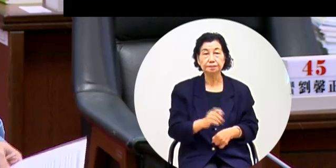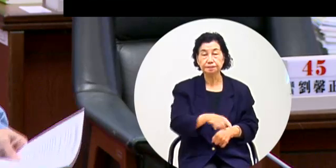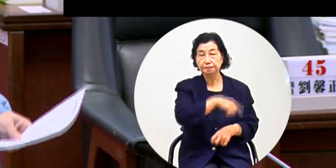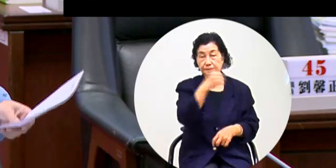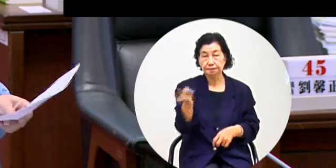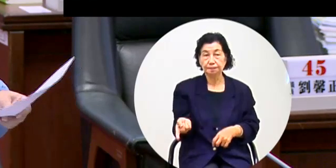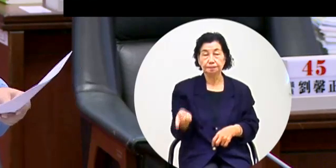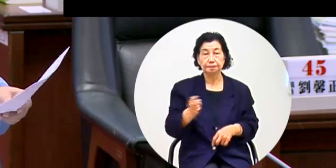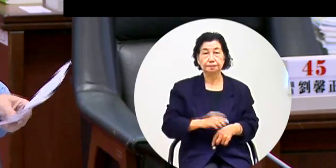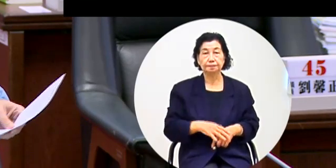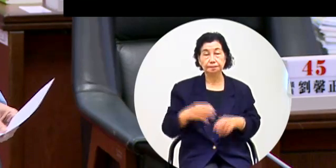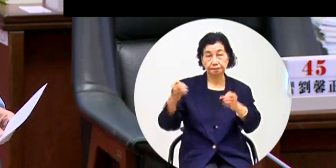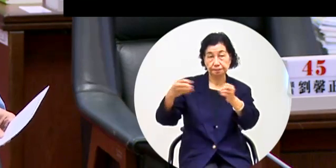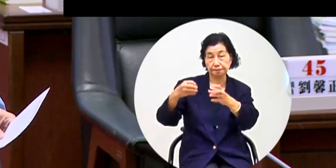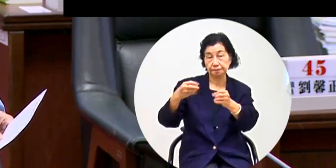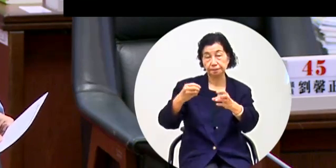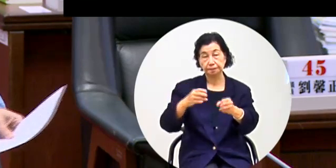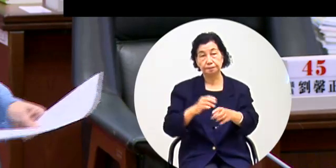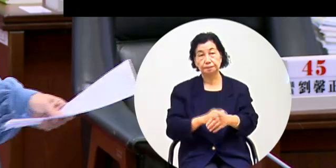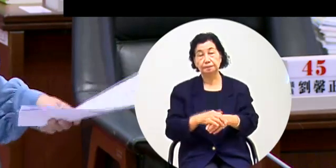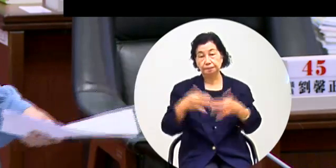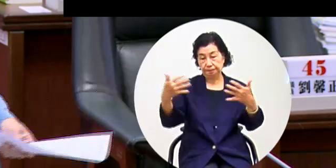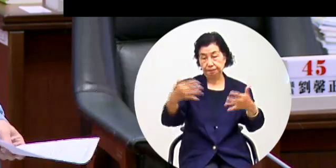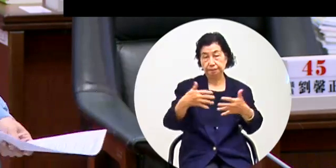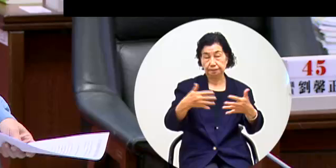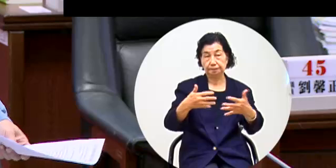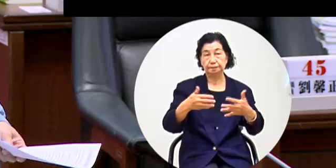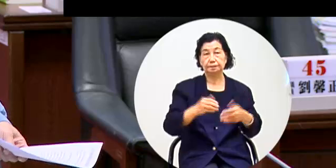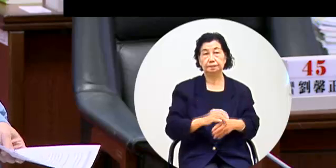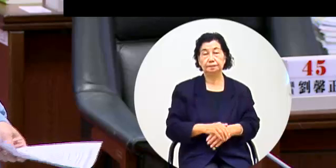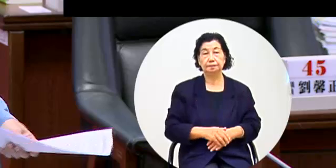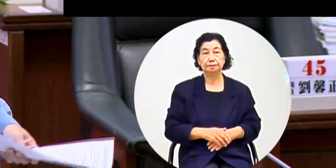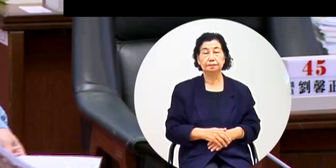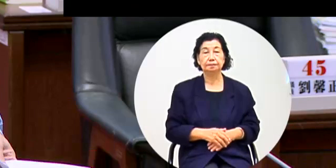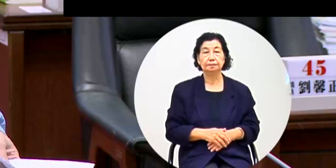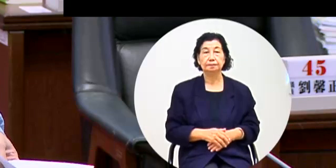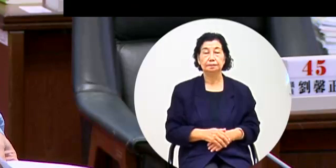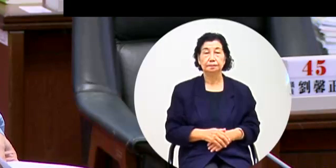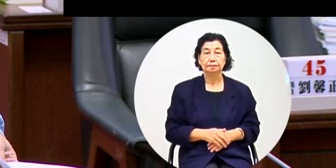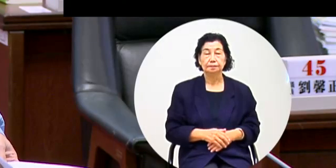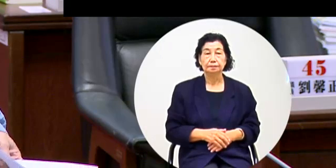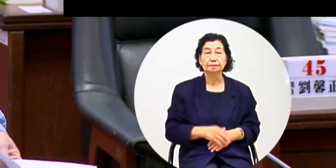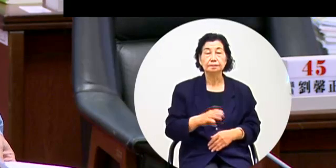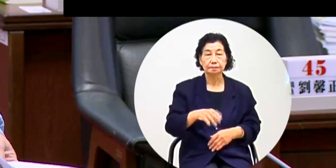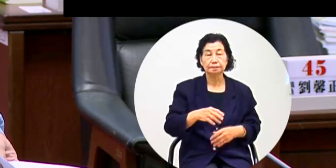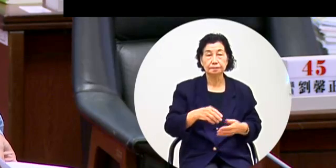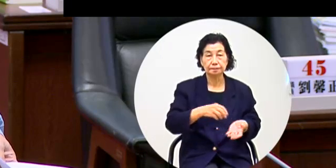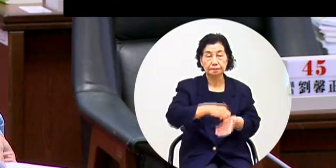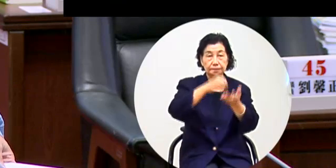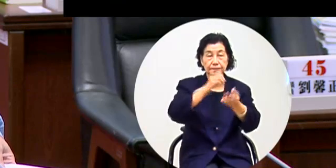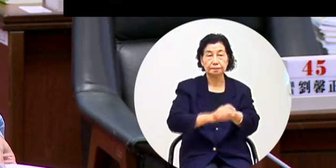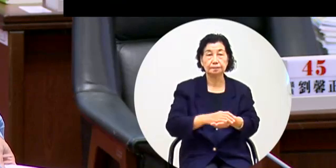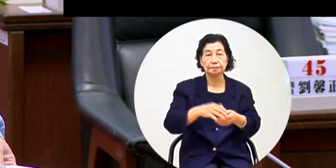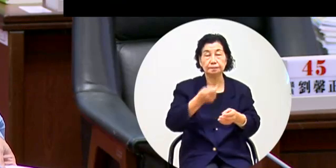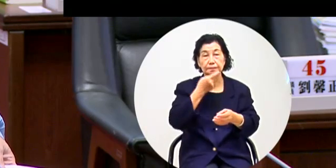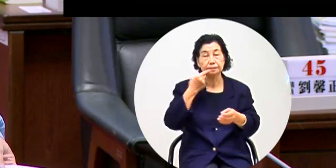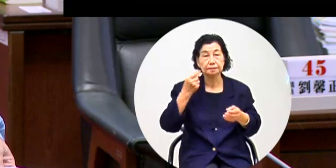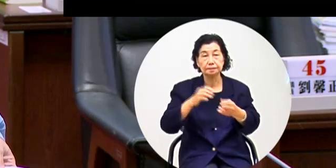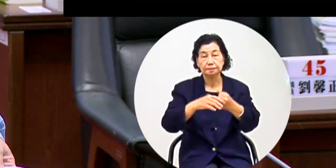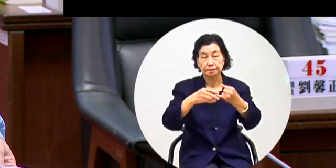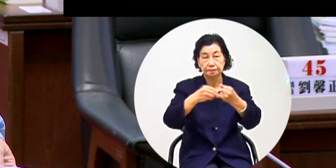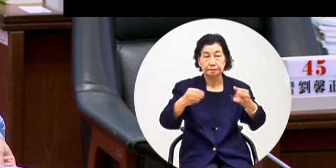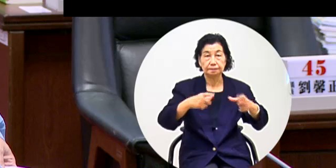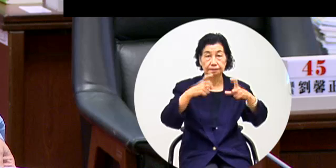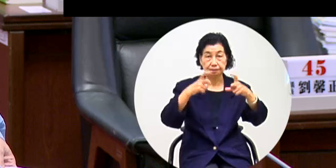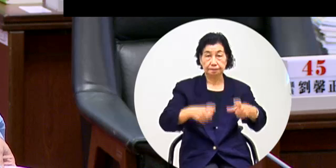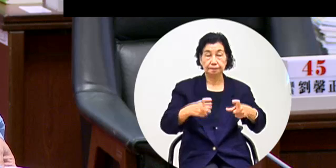呢，我要提到的就是说，我们刚刚有讲到红毛港迁村之后呢，其实在这边吼，时间嘛足紧